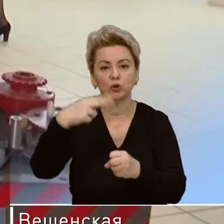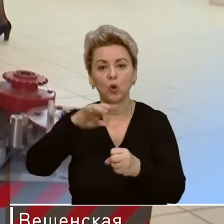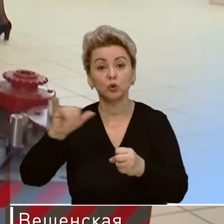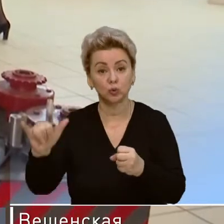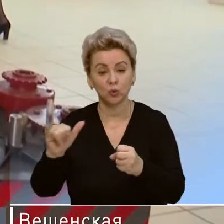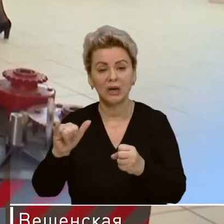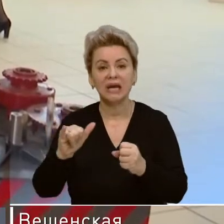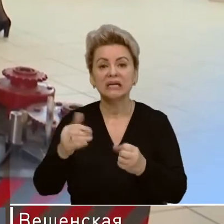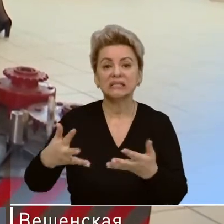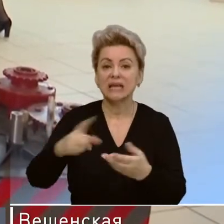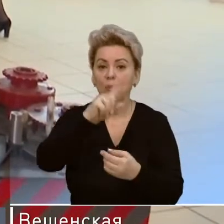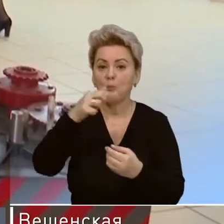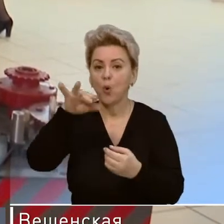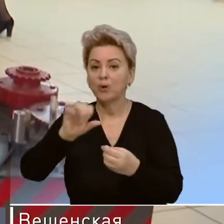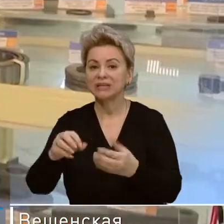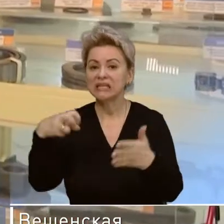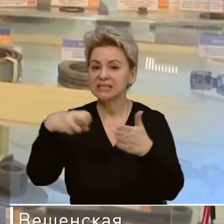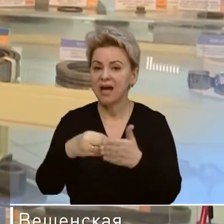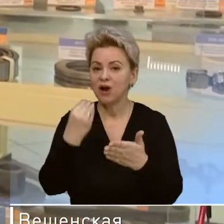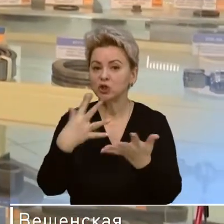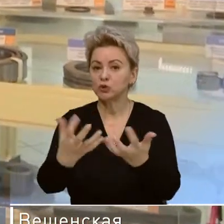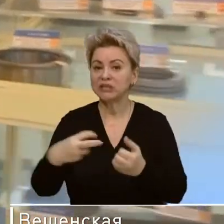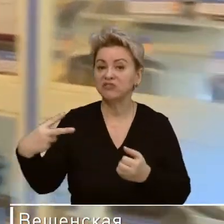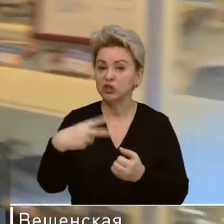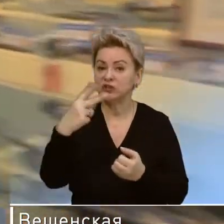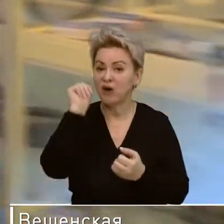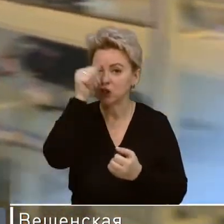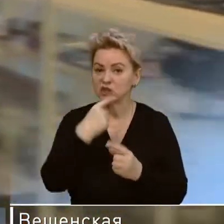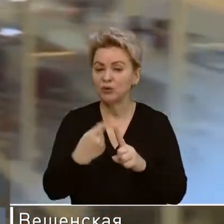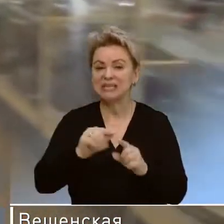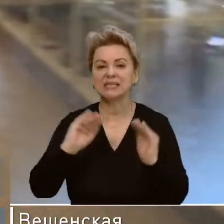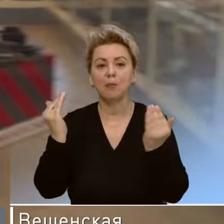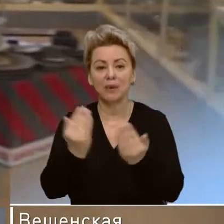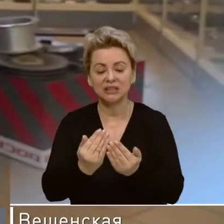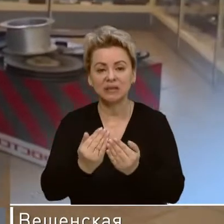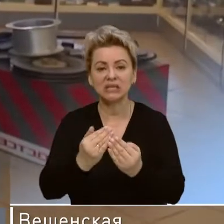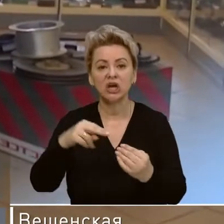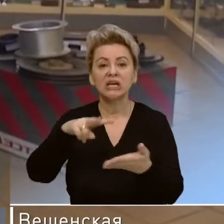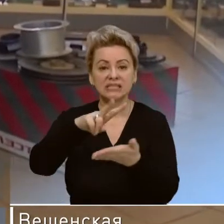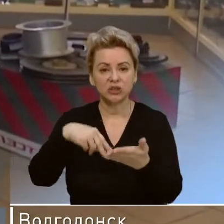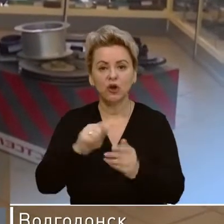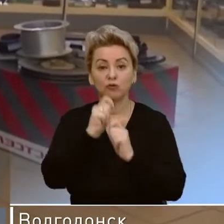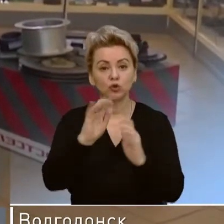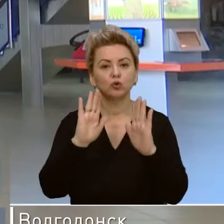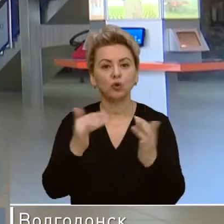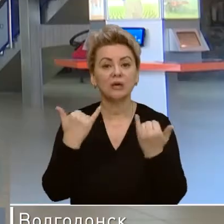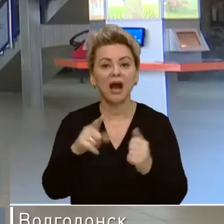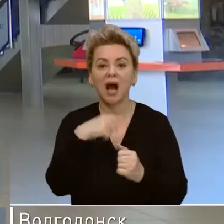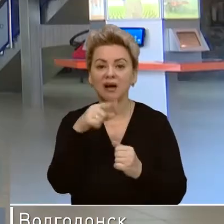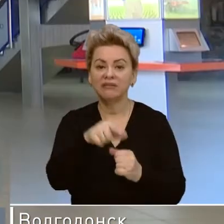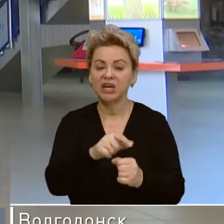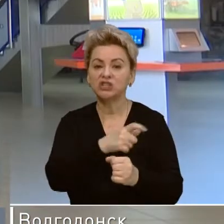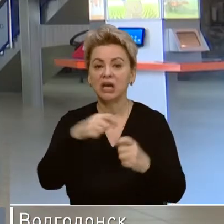Дону». За «Бороны», кстати, знак качества получили еще в 2020-м, но из-за пандемии свидетельство вручили только сейчас. Как говорят